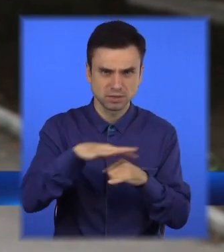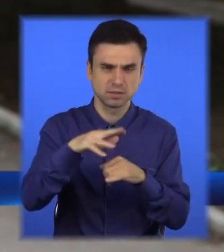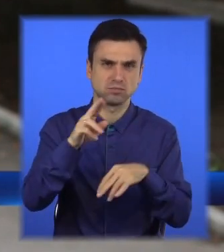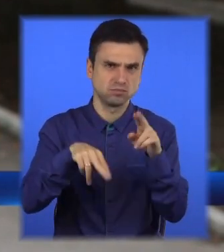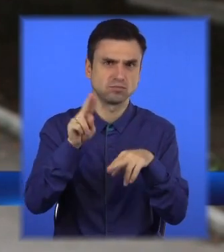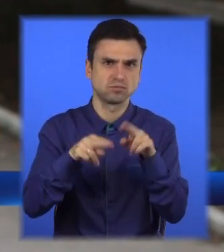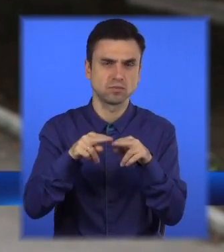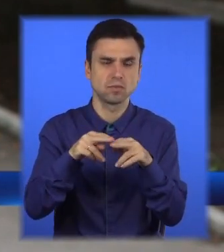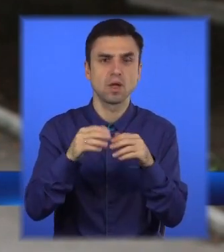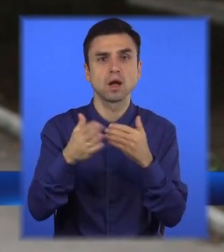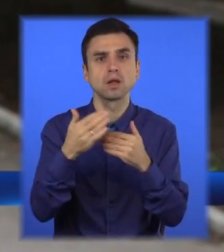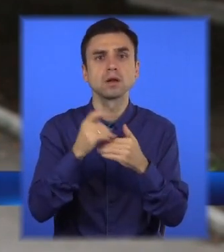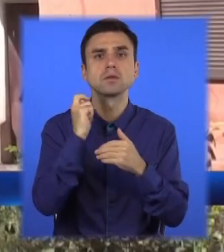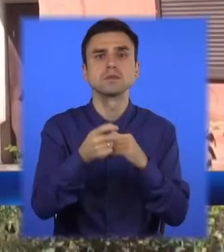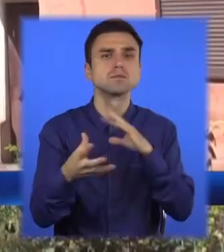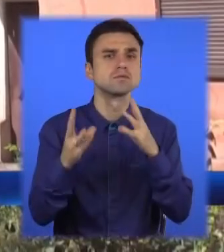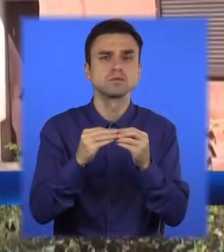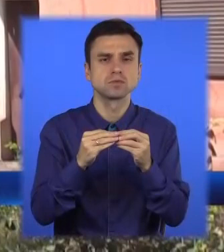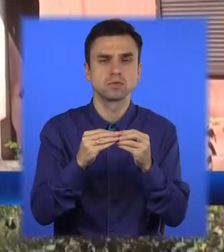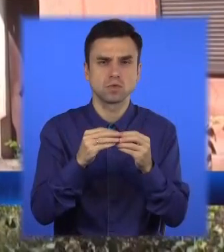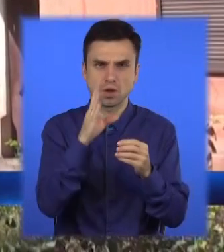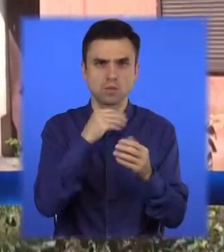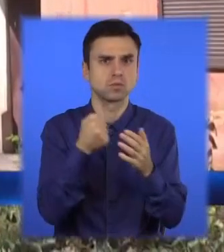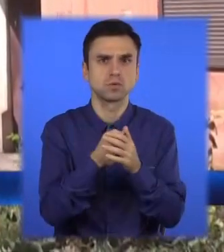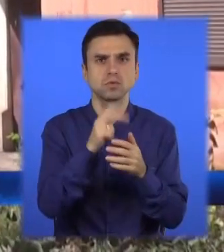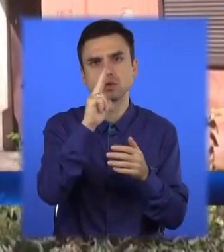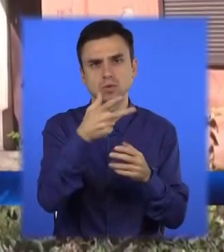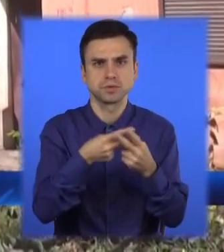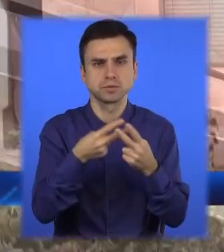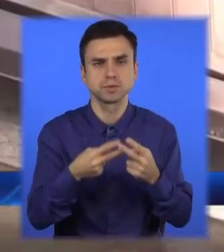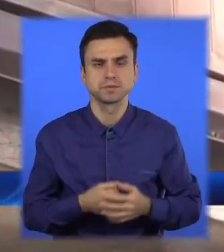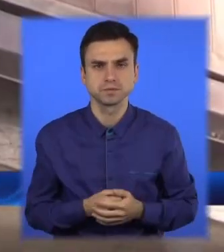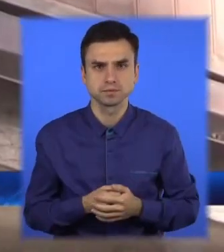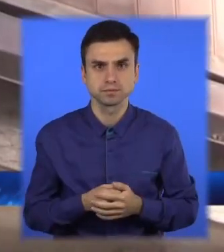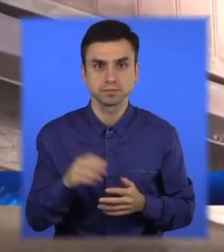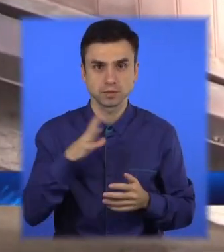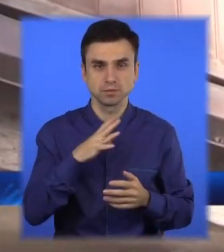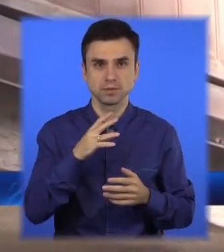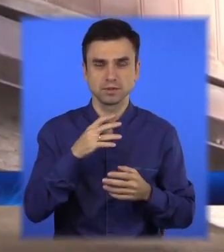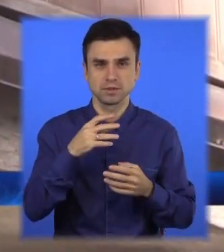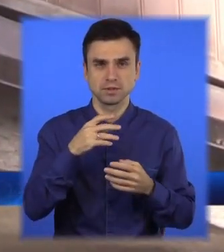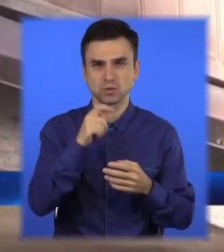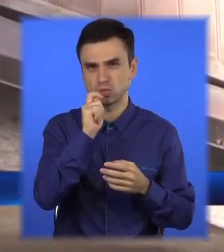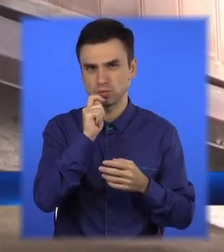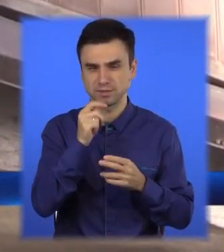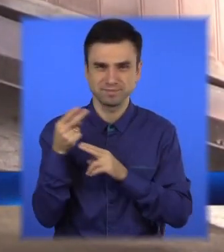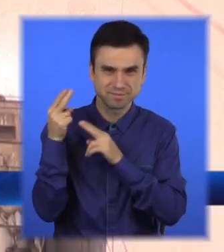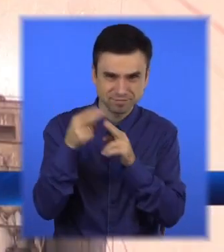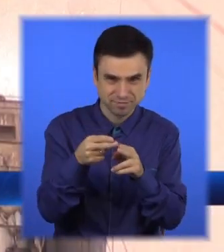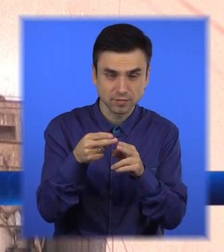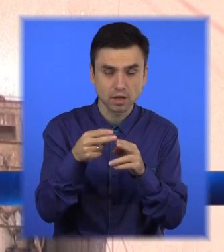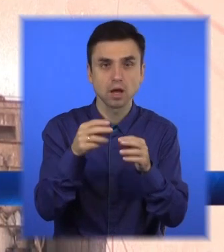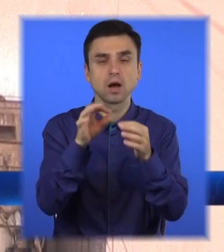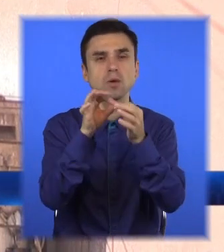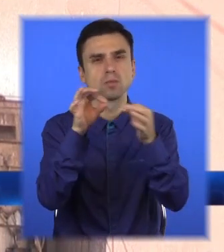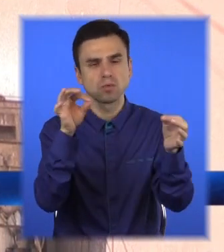статті передбачає покарання на строк до 3 років. Після приїзду журналістів кабелі телебачення та інтернету полагодили. Проте це зробили